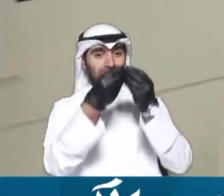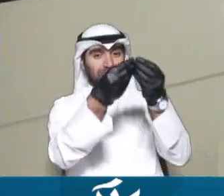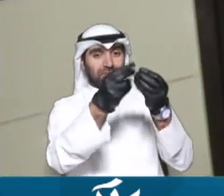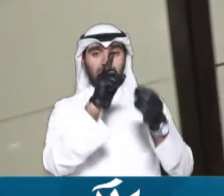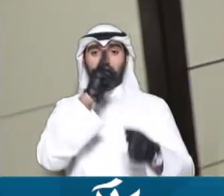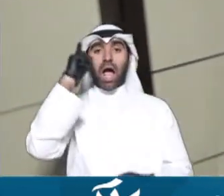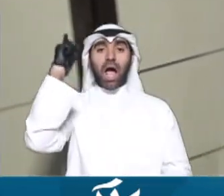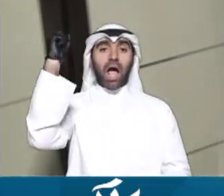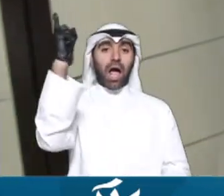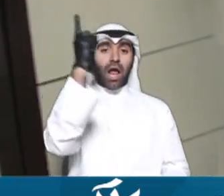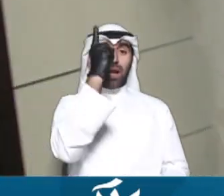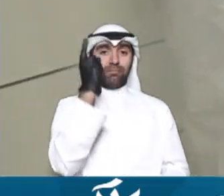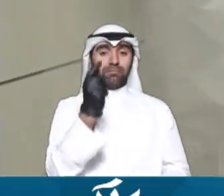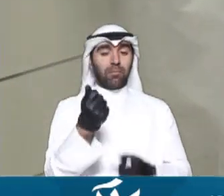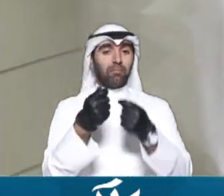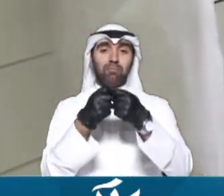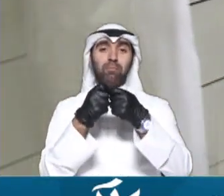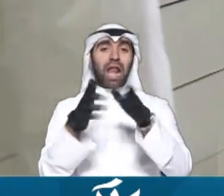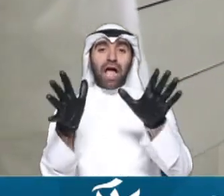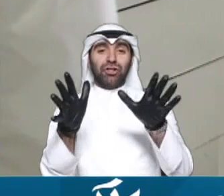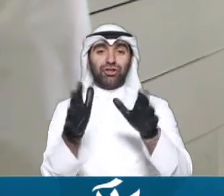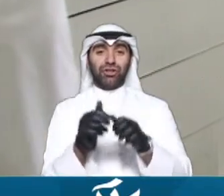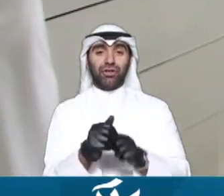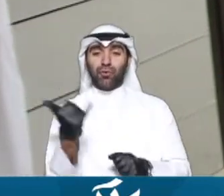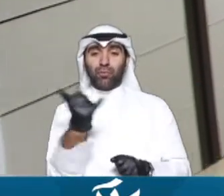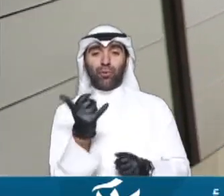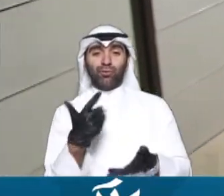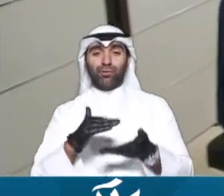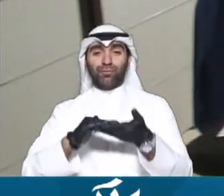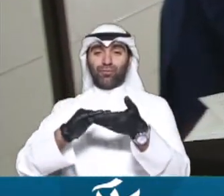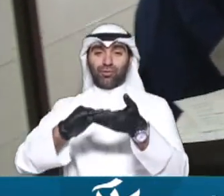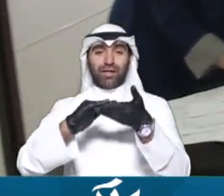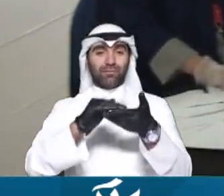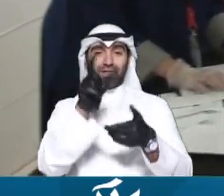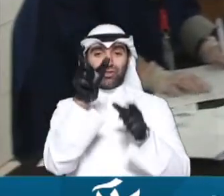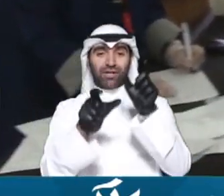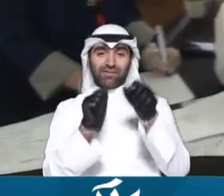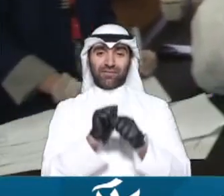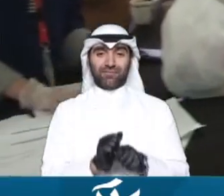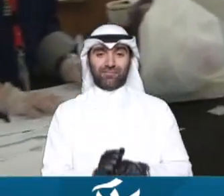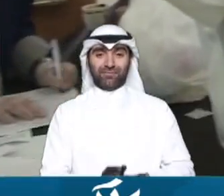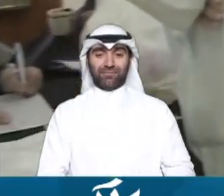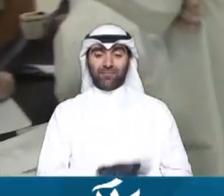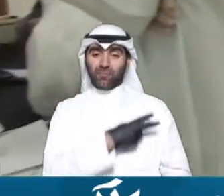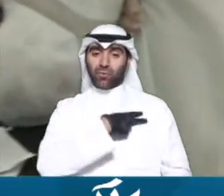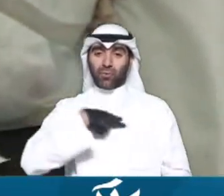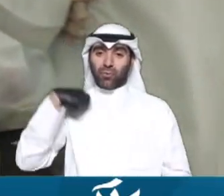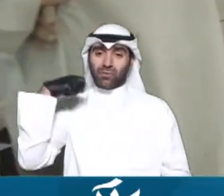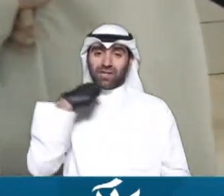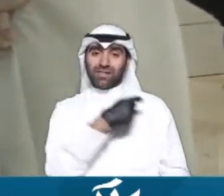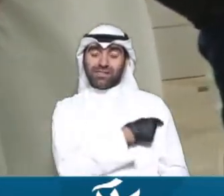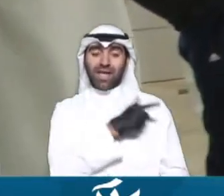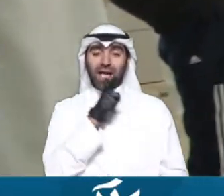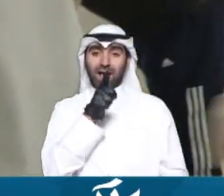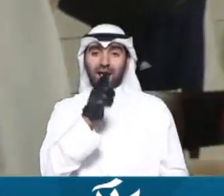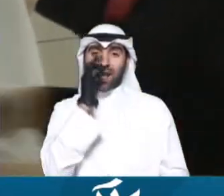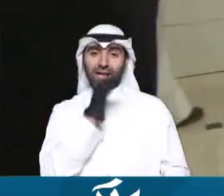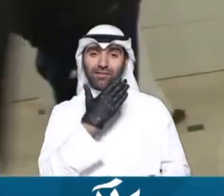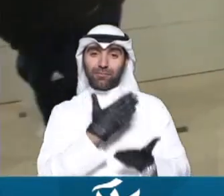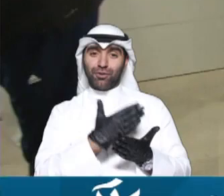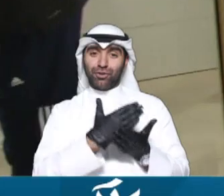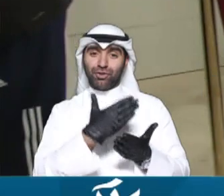الإجراءات الاحترازية والوقائية التي نادت بها وزارة الصحة التزمت بها جمعية المحامين والقائمين